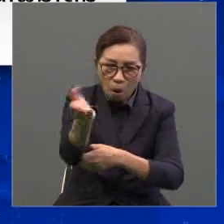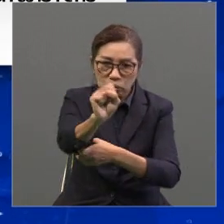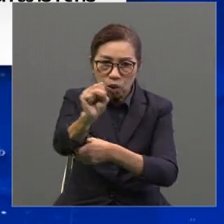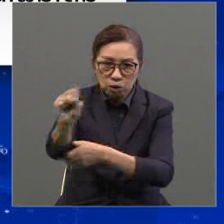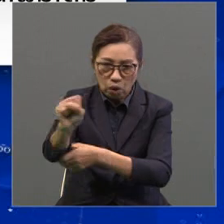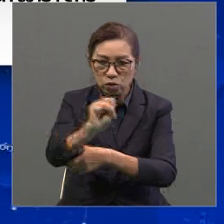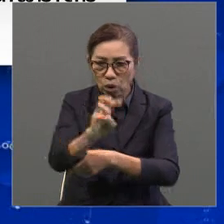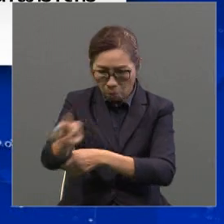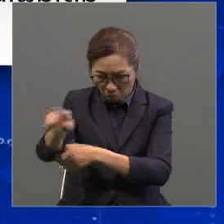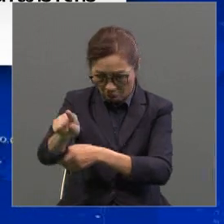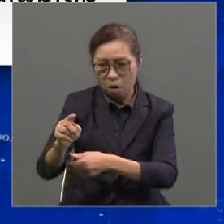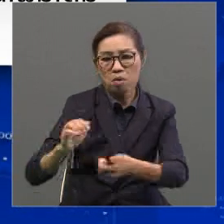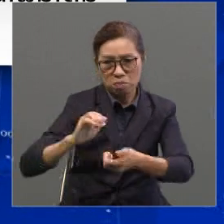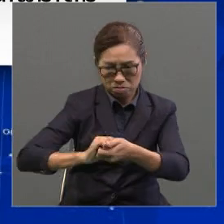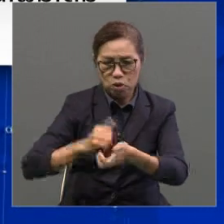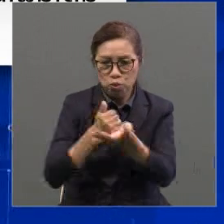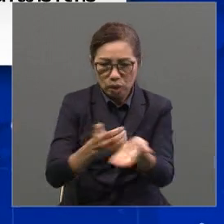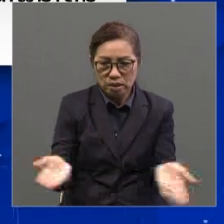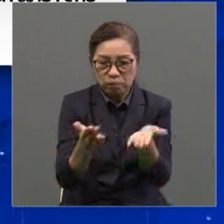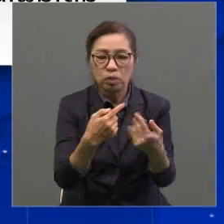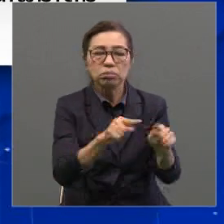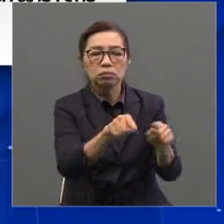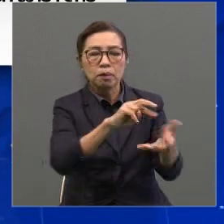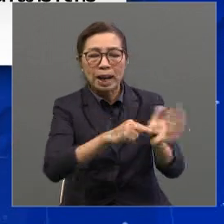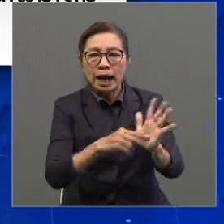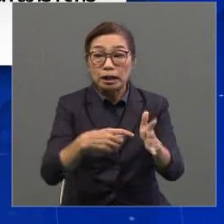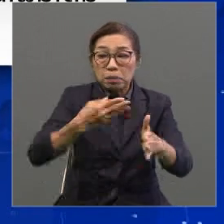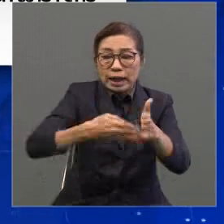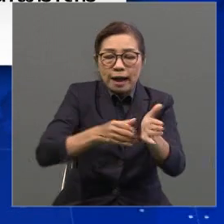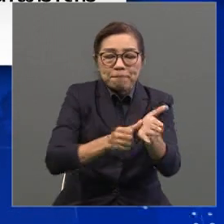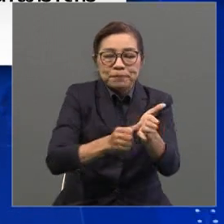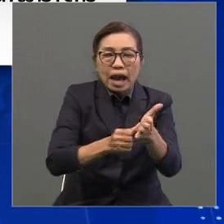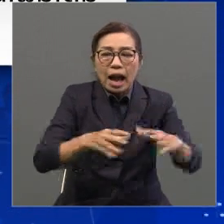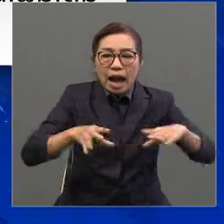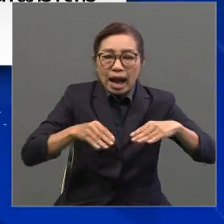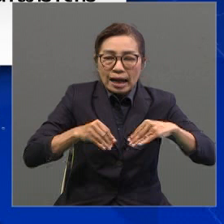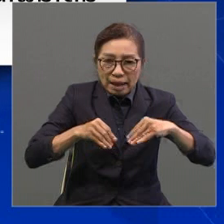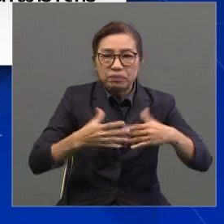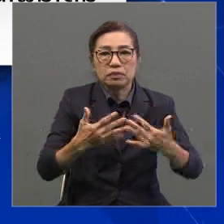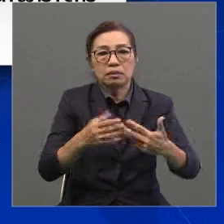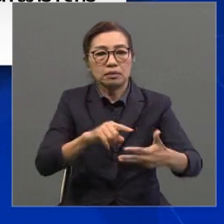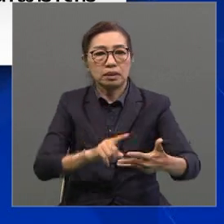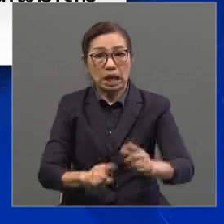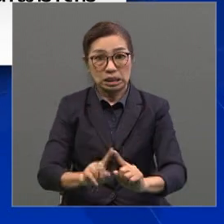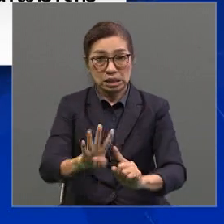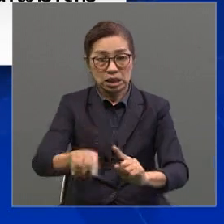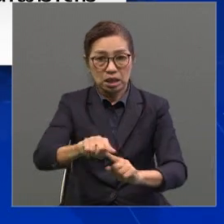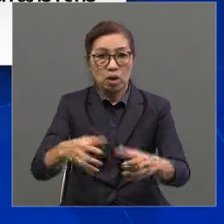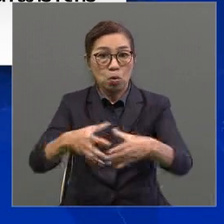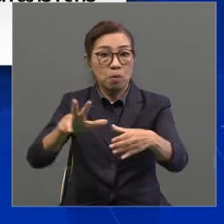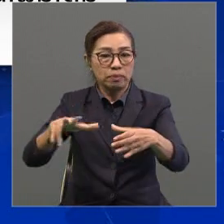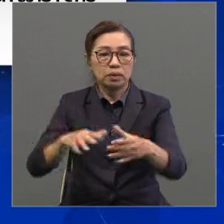ถอยคนละก้าวเพื่อที่จะนำไปสู่ทางออกของประเทศจะยืนที่ 4ครับพรรคเพื่อไทย